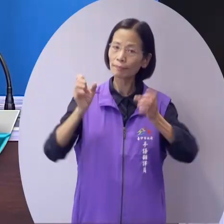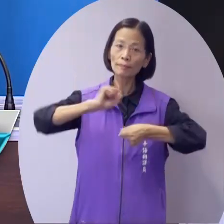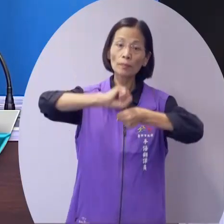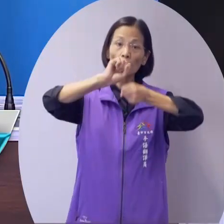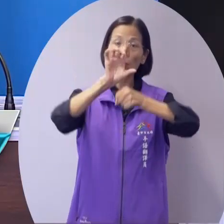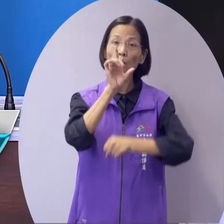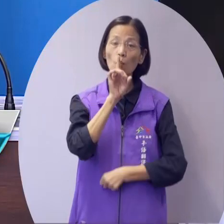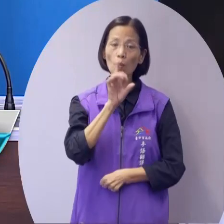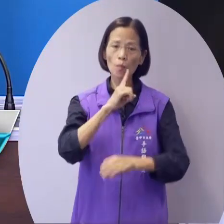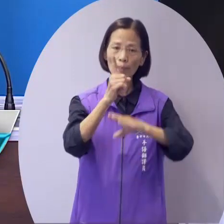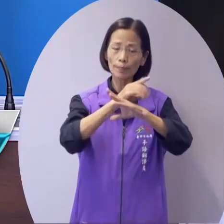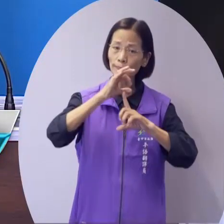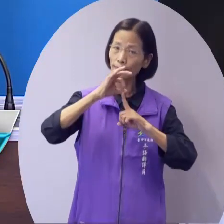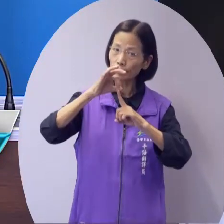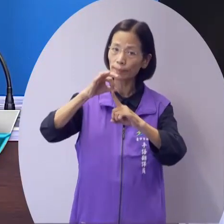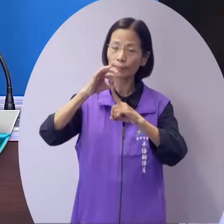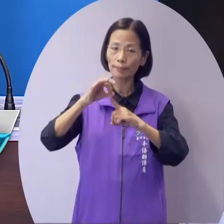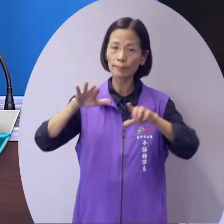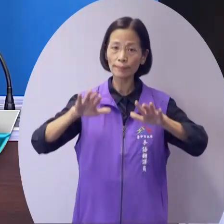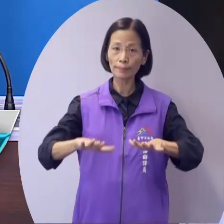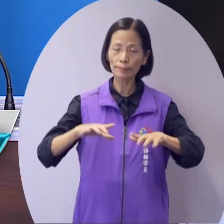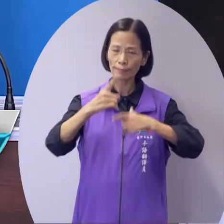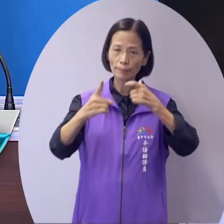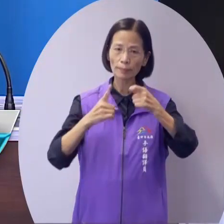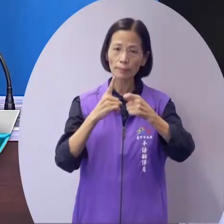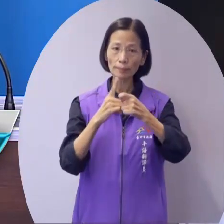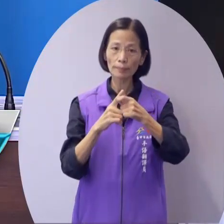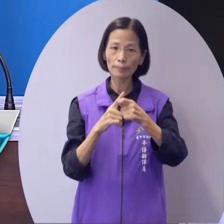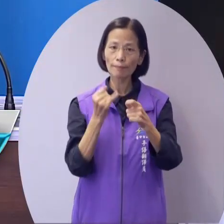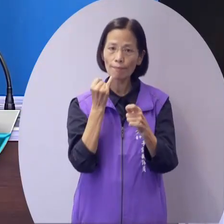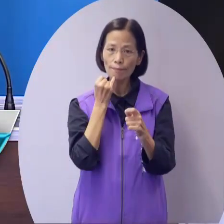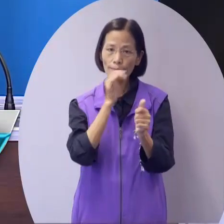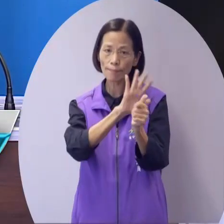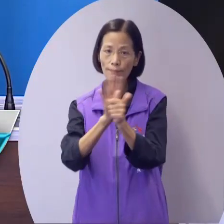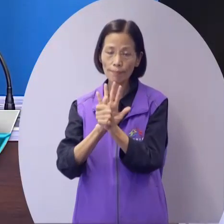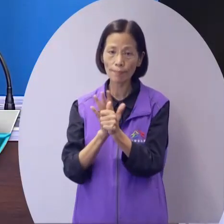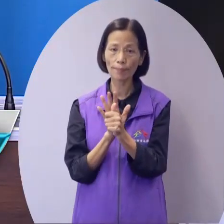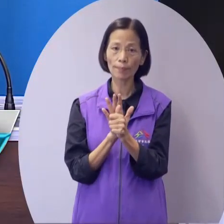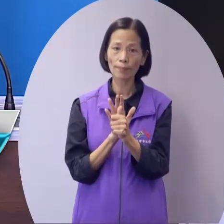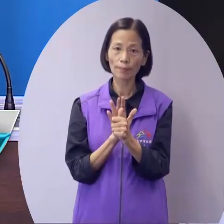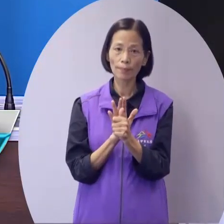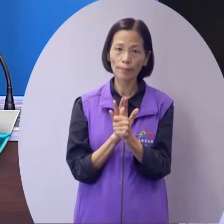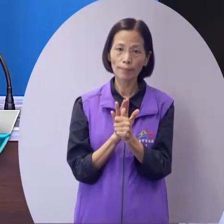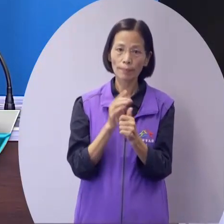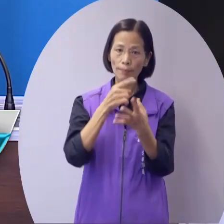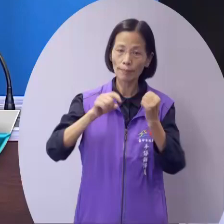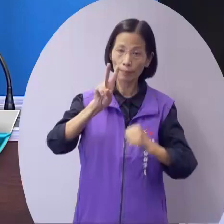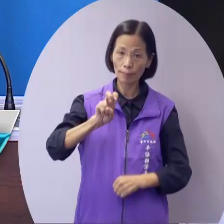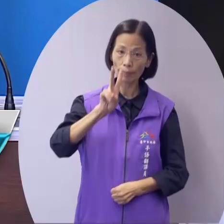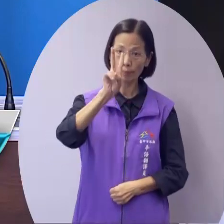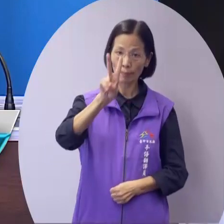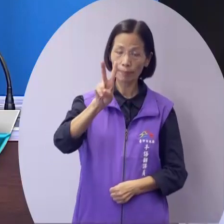台中市的小黄公车现在一年至少可以提供市民